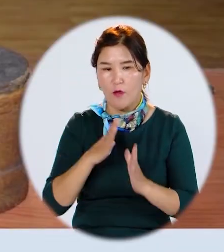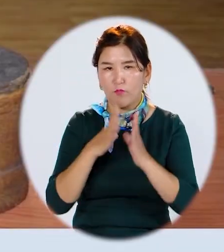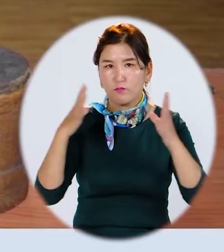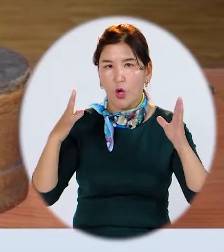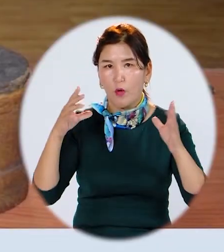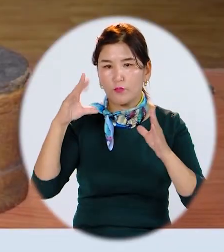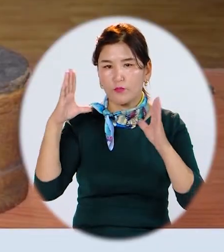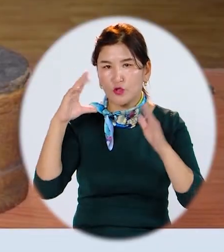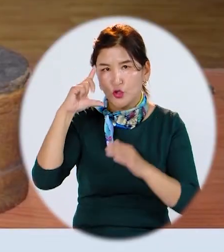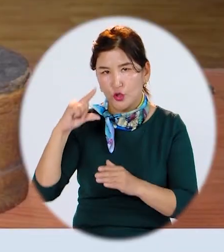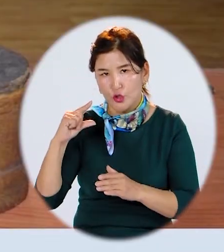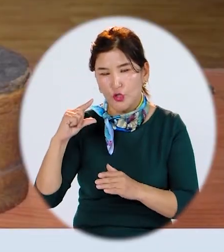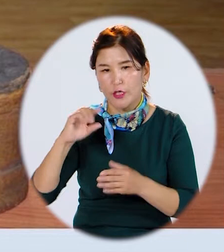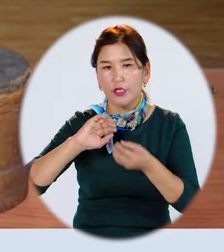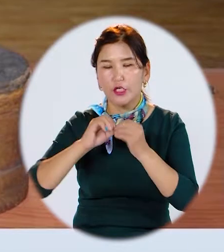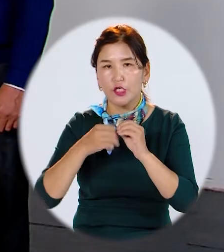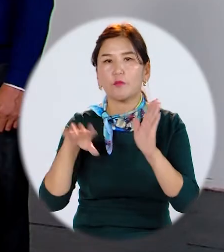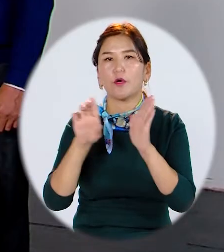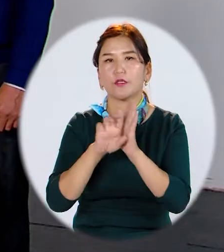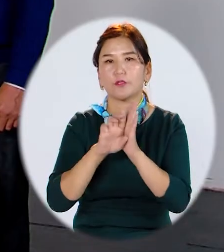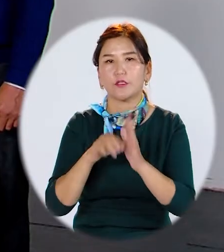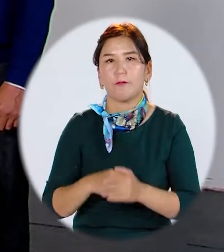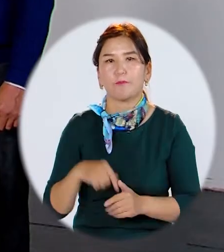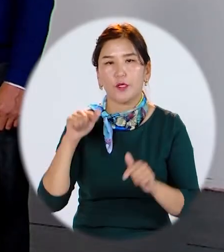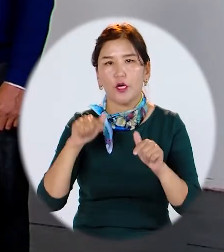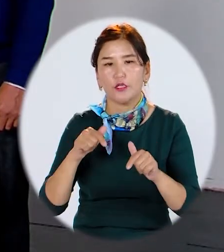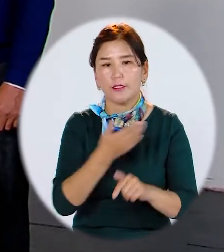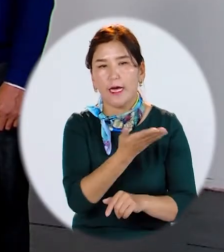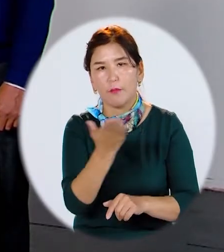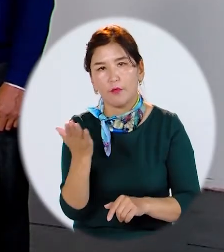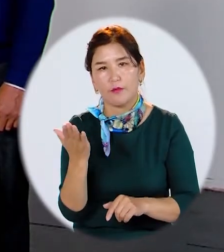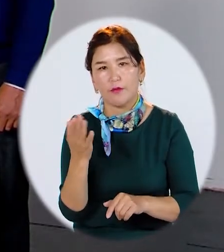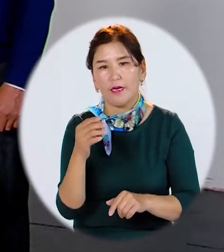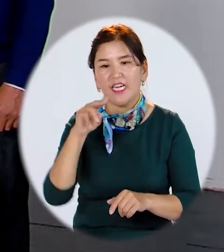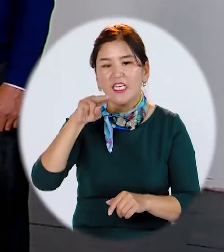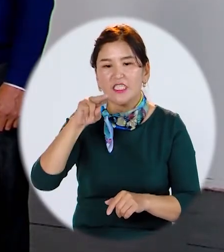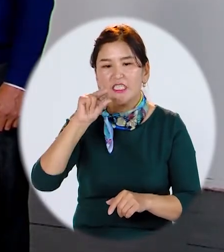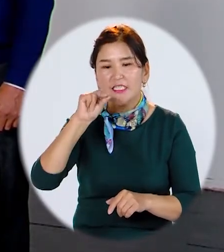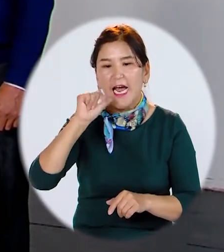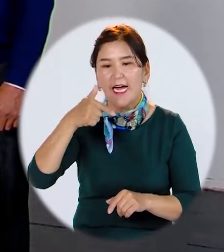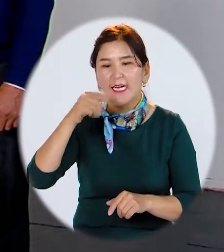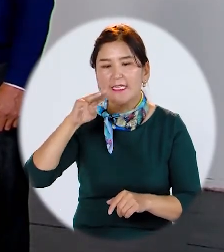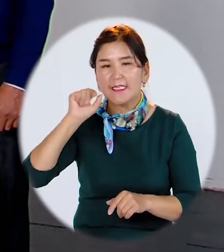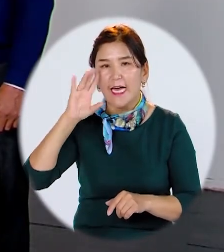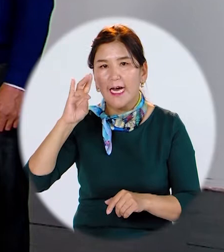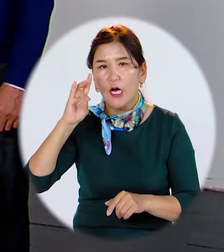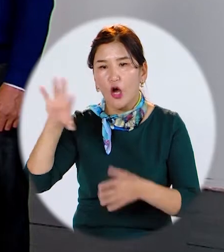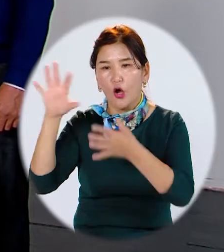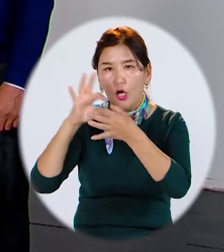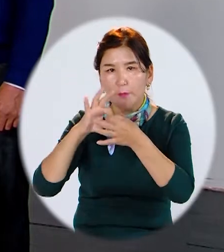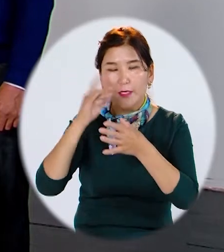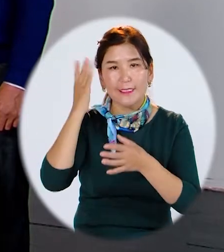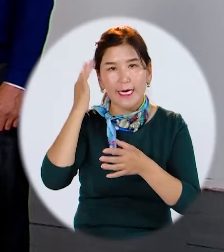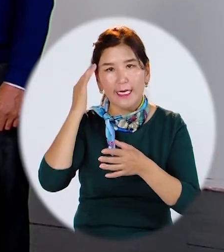бүрийн хэлбэр дүрстэй хийж болно. Одоо та бүхэнд цагтан холболтын аргаар хус модыг,